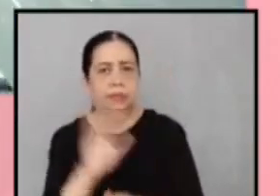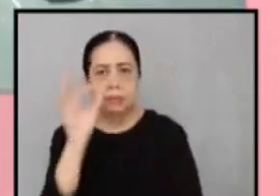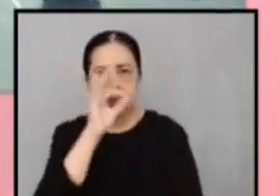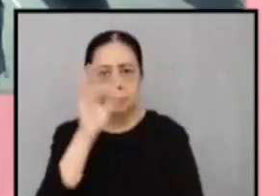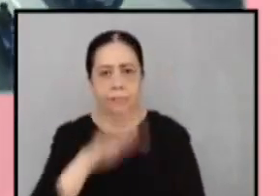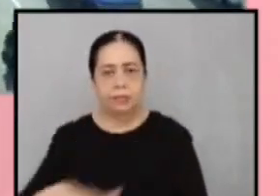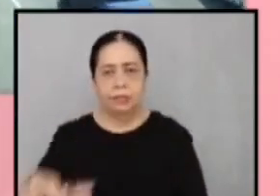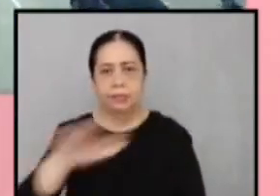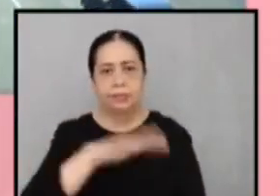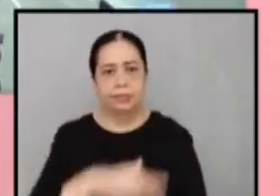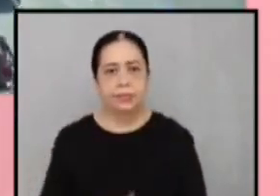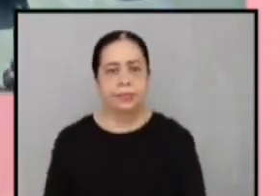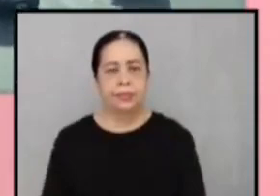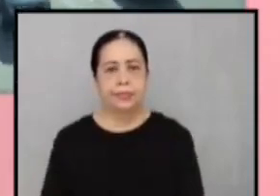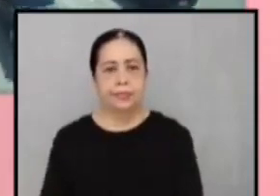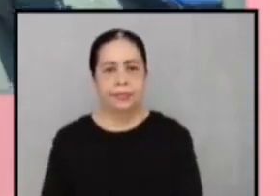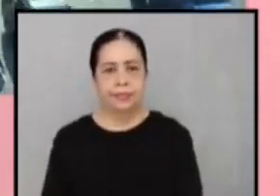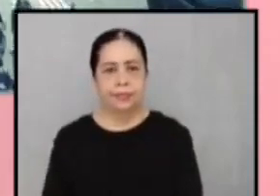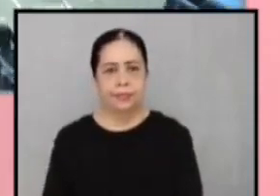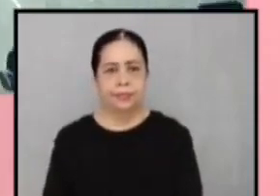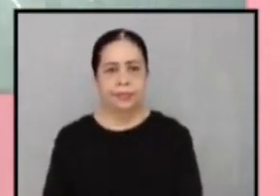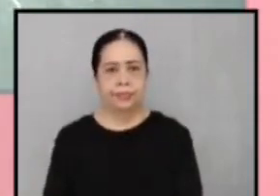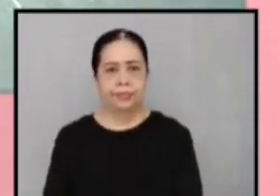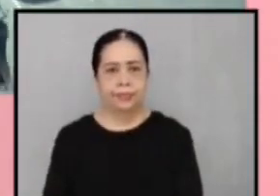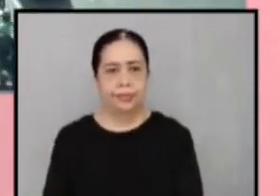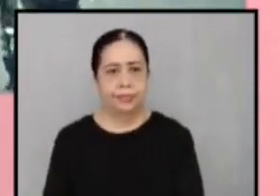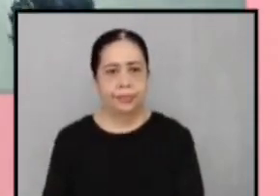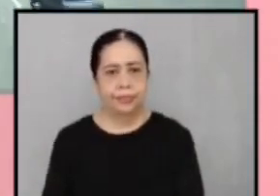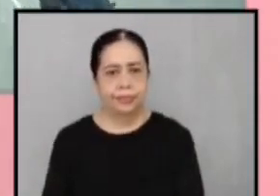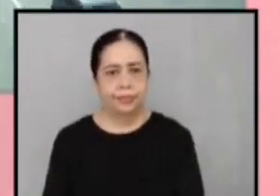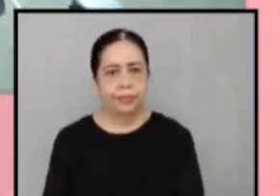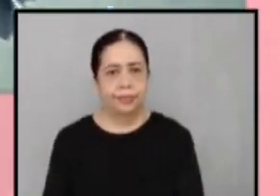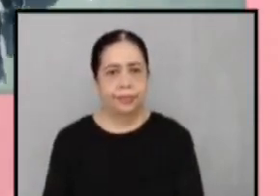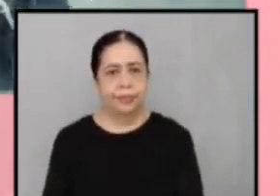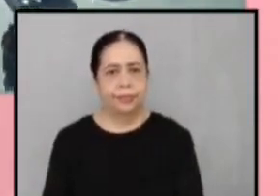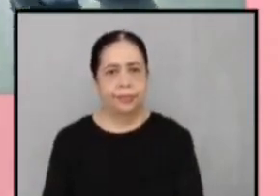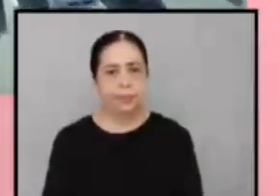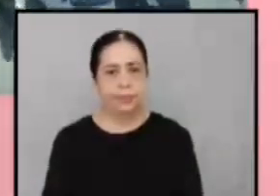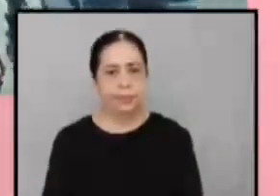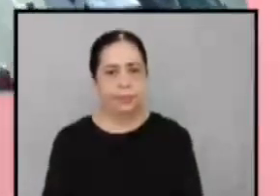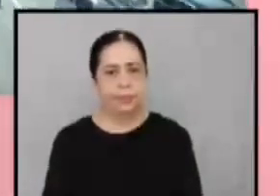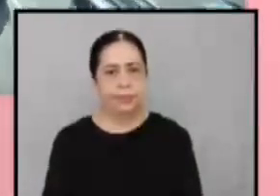Luisa Erispe para sa Morning Show ng Bayan, Rise and Shine Pilipinas.